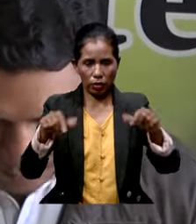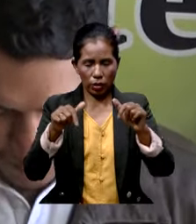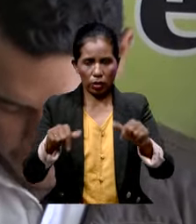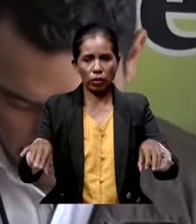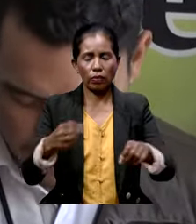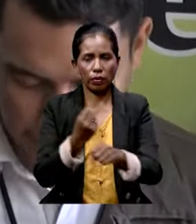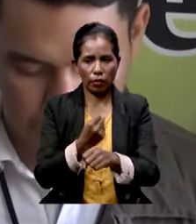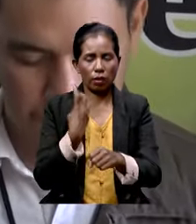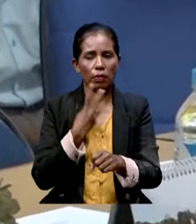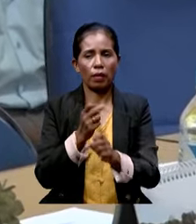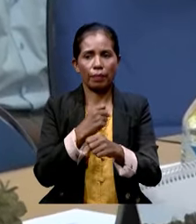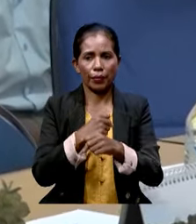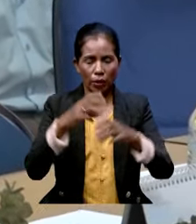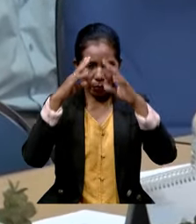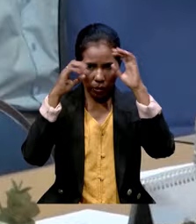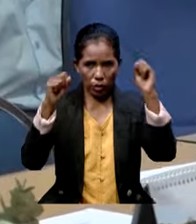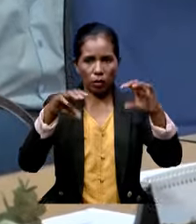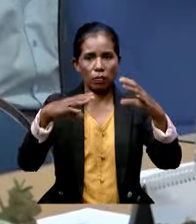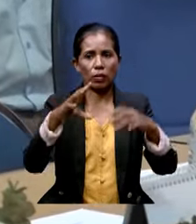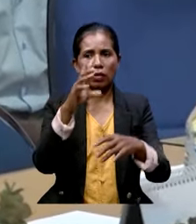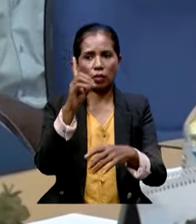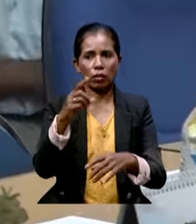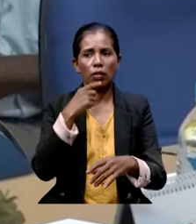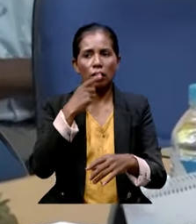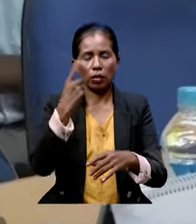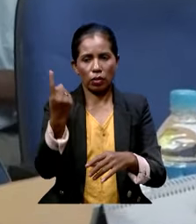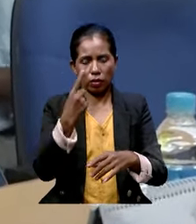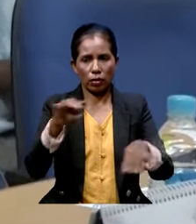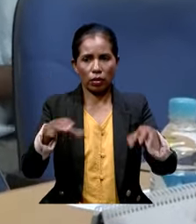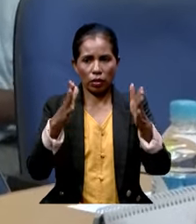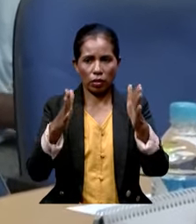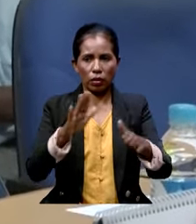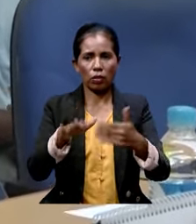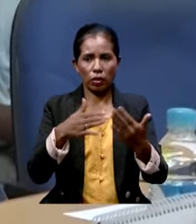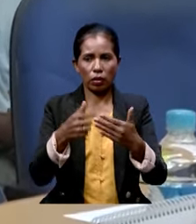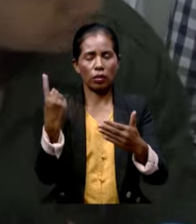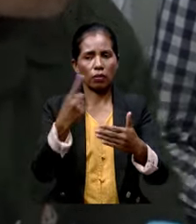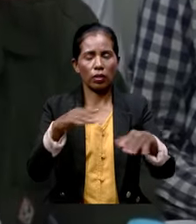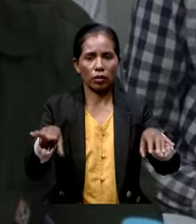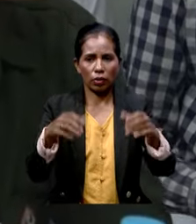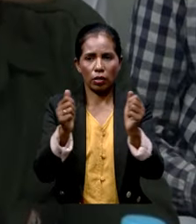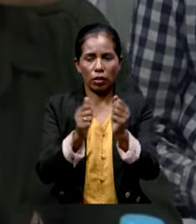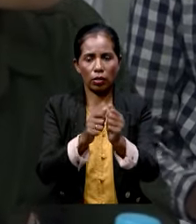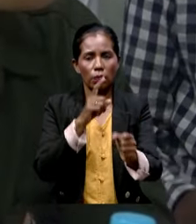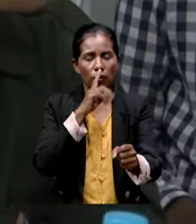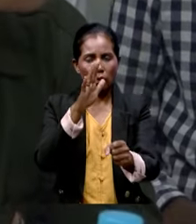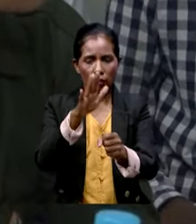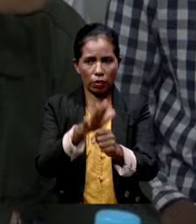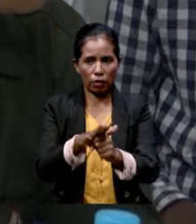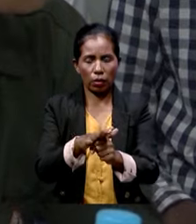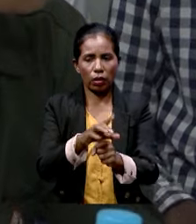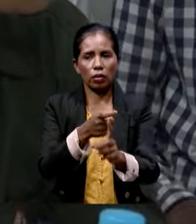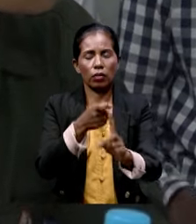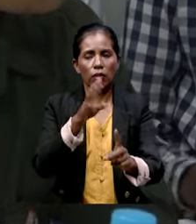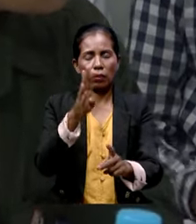nabi ami halo. Presiden di Komisi Unde Ricardo Batista encoraja nafaten trabalhador Timoruan sira atau nafaten servisu no promete sei bolu gerente usi beri